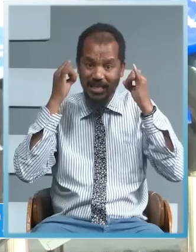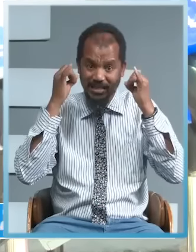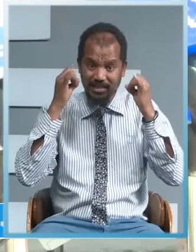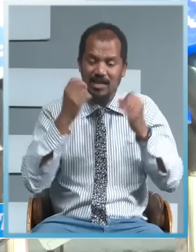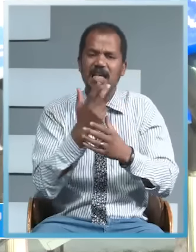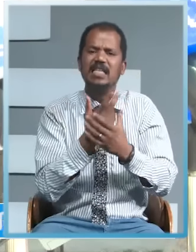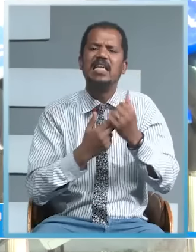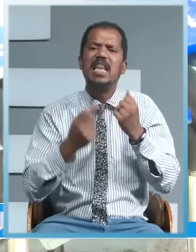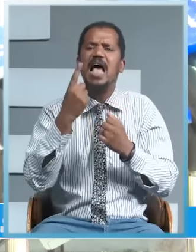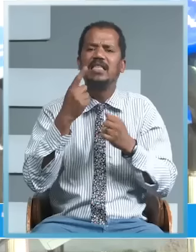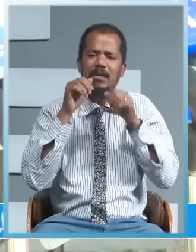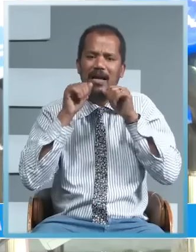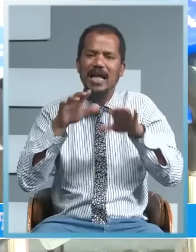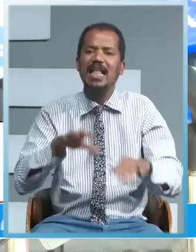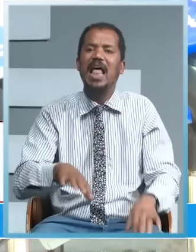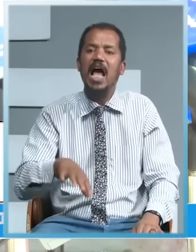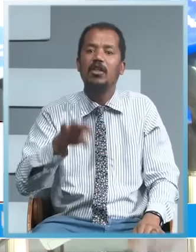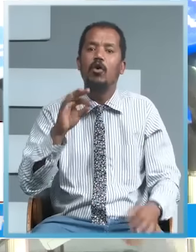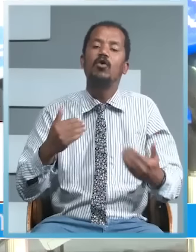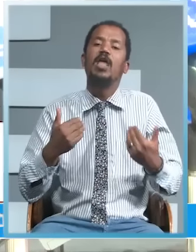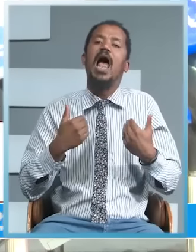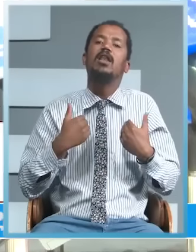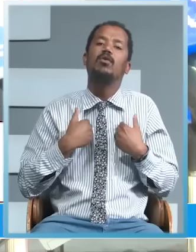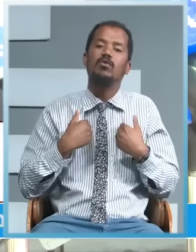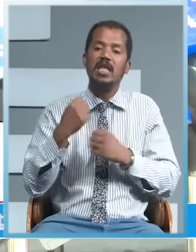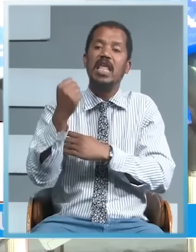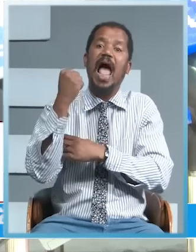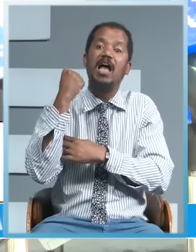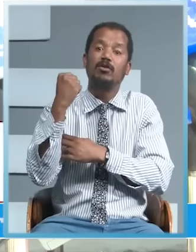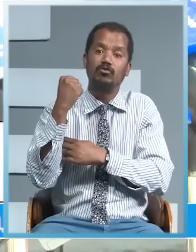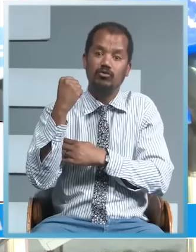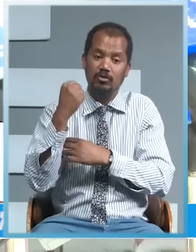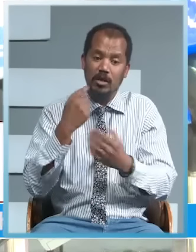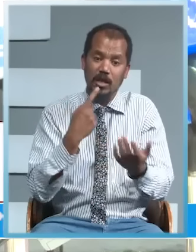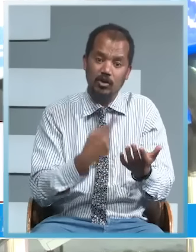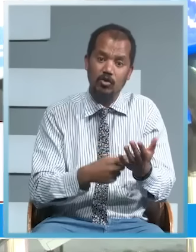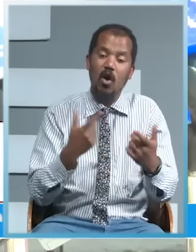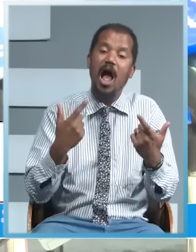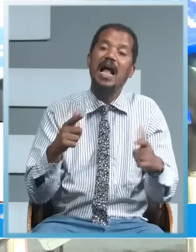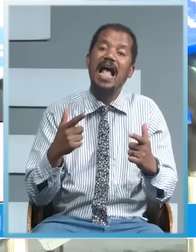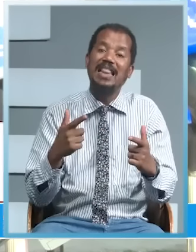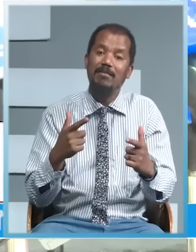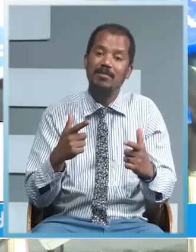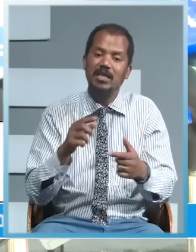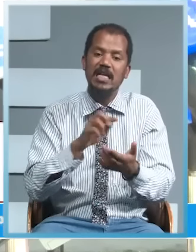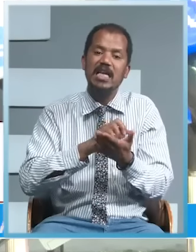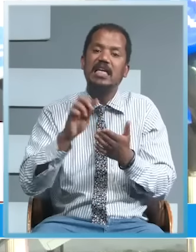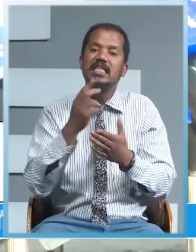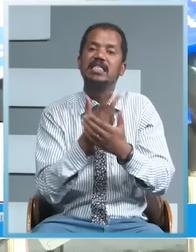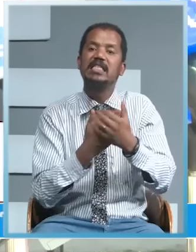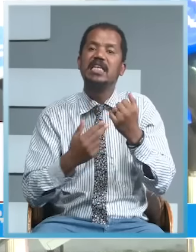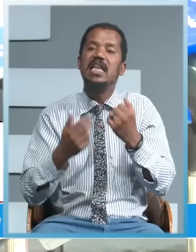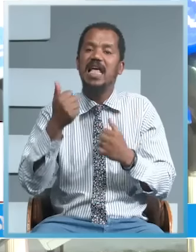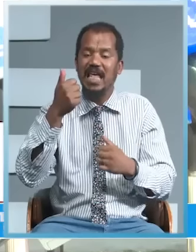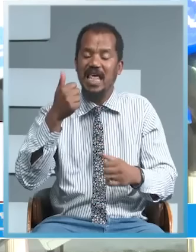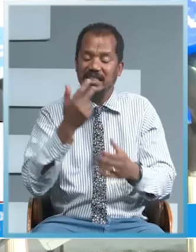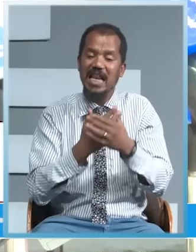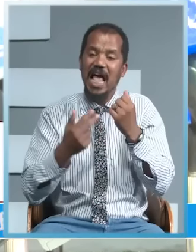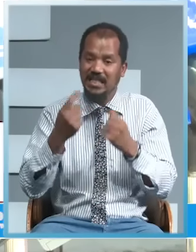ዓለም ሥላሴን በረከት አግኝቶ ያለውን የአቅሙን በዚሁ አጋጣሚ ለቅድስት ሥላሴ